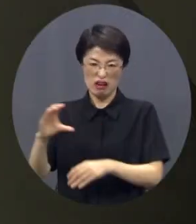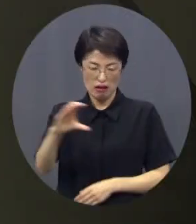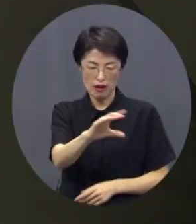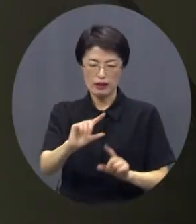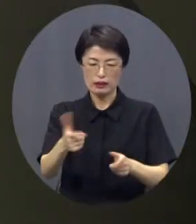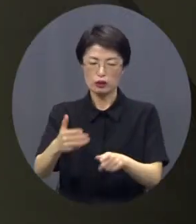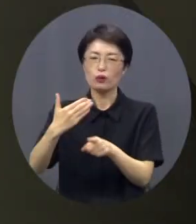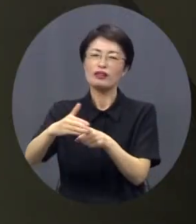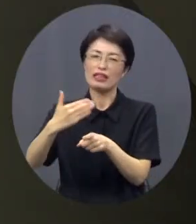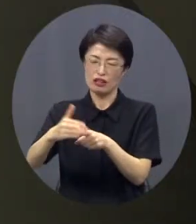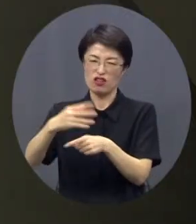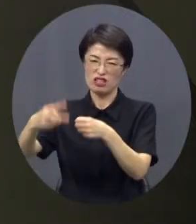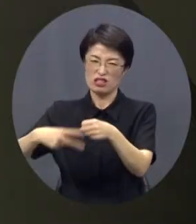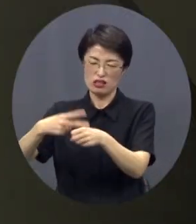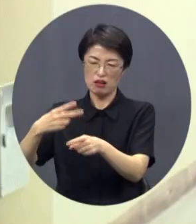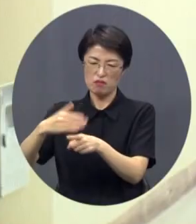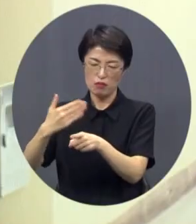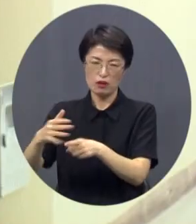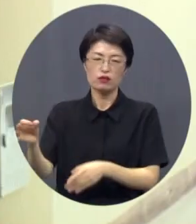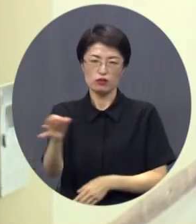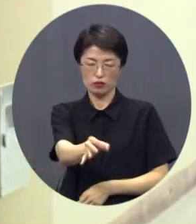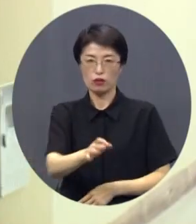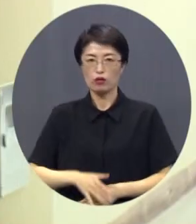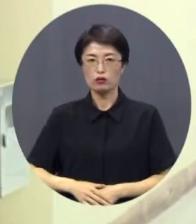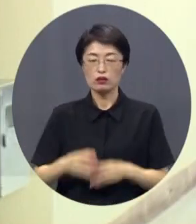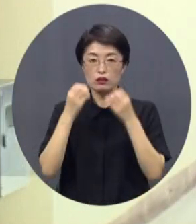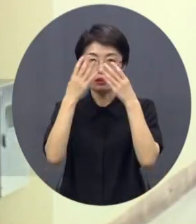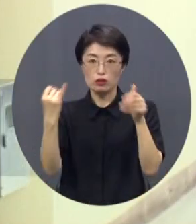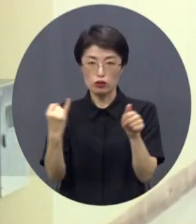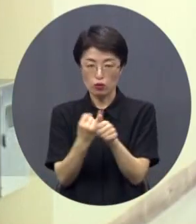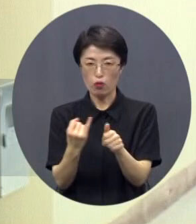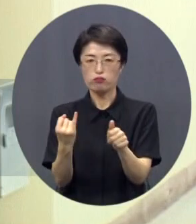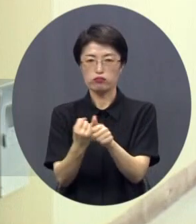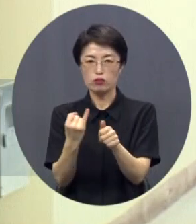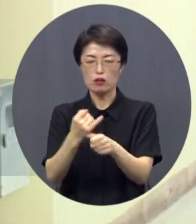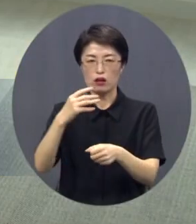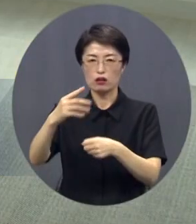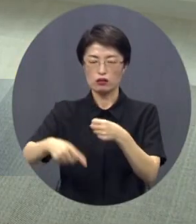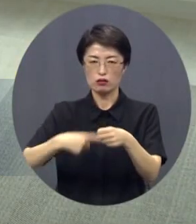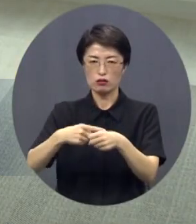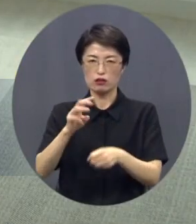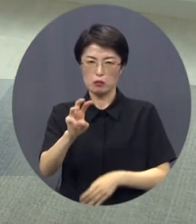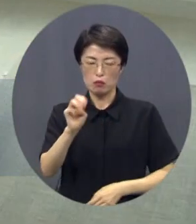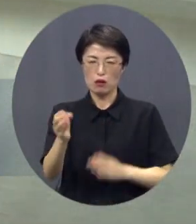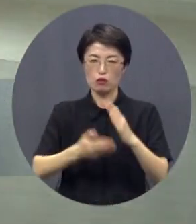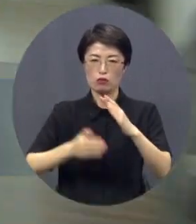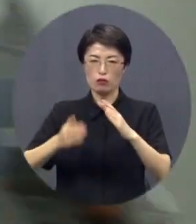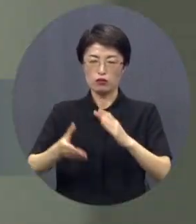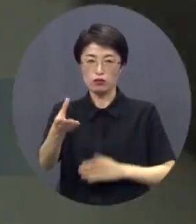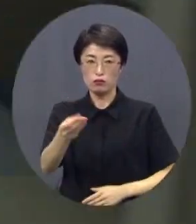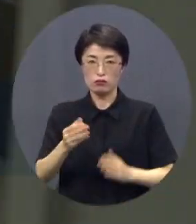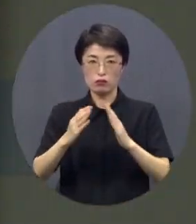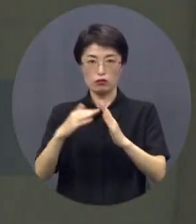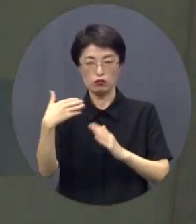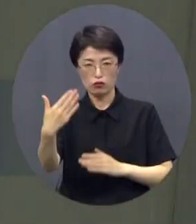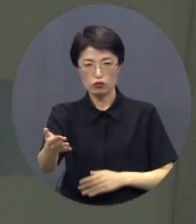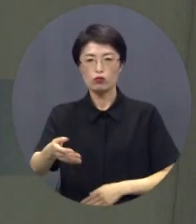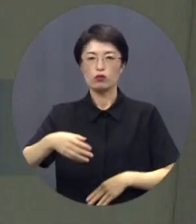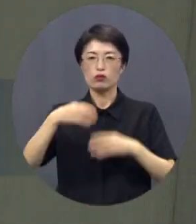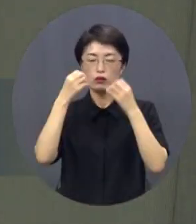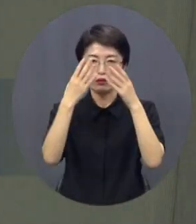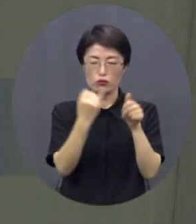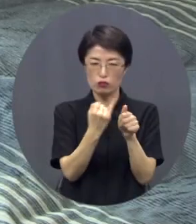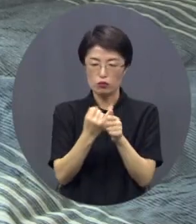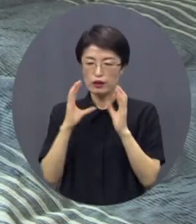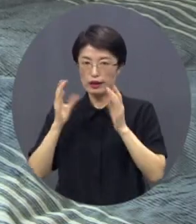밝혔습니다 또 신혼 부부에게는 연 30만 원의 공공임대 주택을 제공하고 신혼부부와 자녀를 출산한